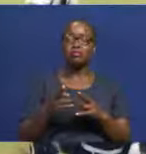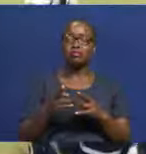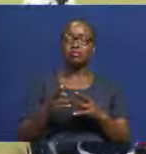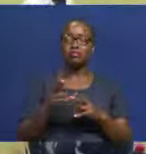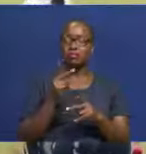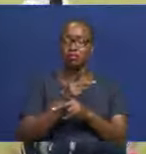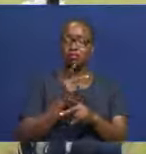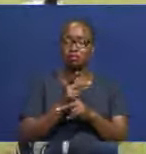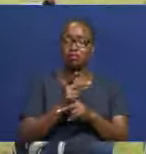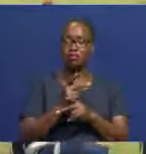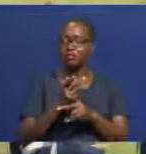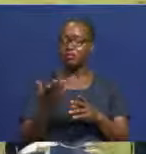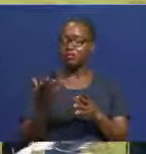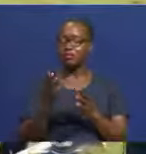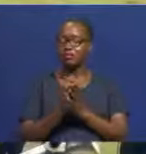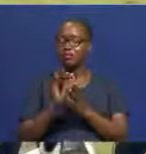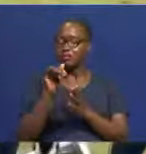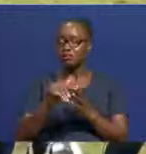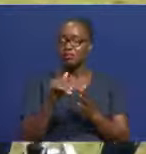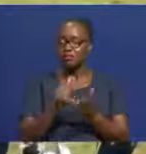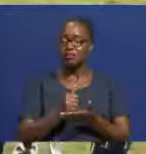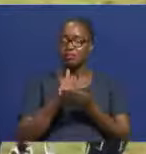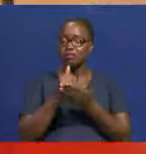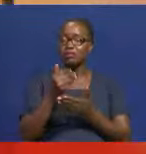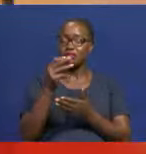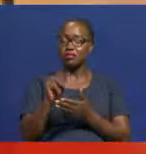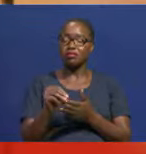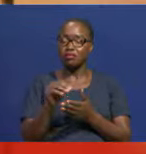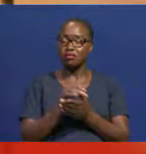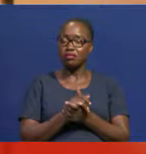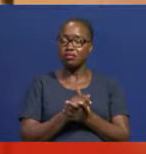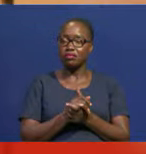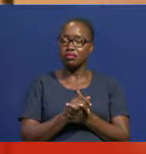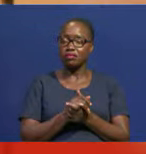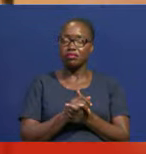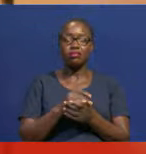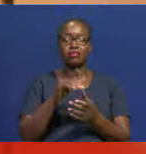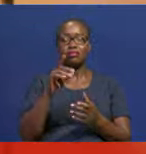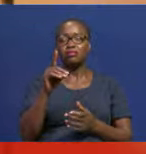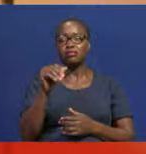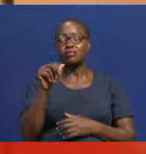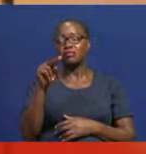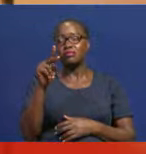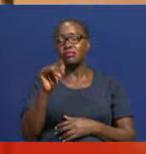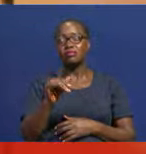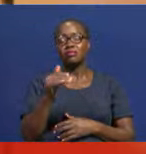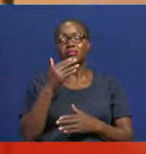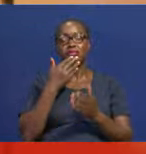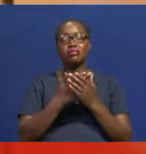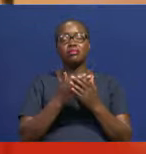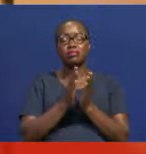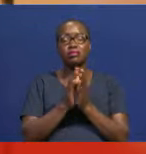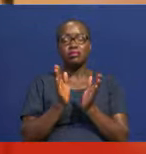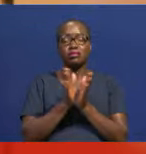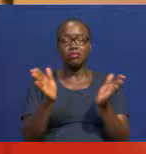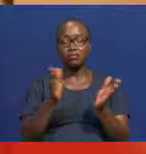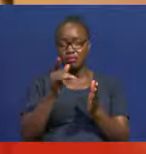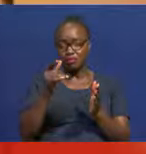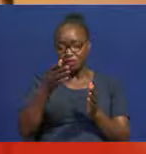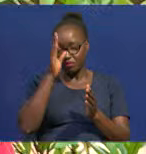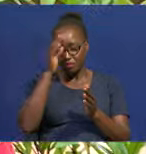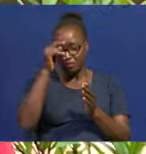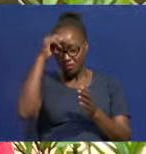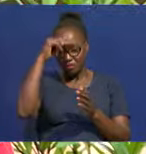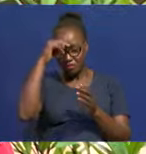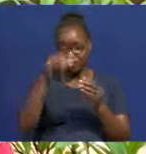wajiwekee akiba ambayo itakuja kuwasaidia. Daudi Tonje tunamshukuru, manake yeye ni jenerali ambaye Mungu alimjalia kumpatia akili